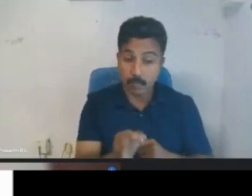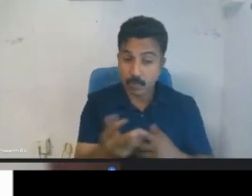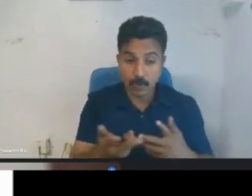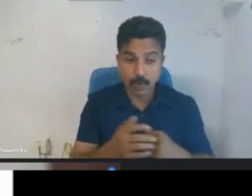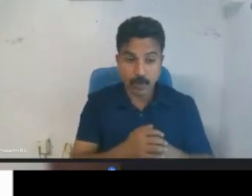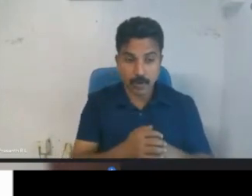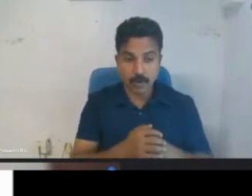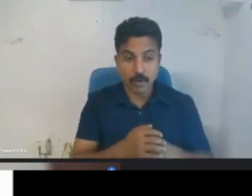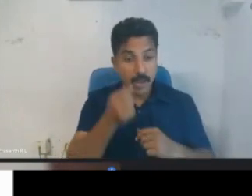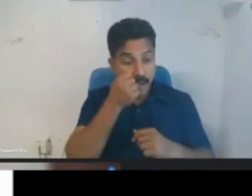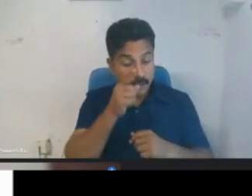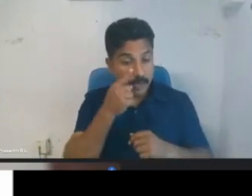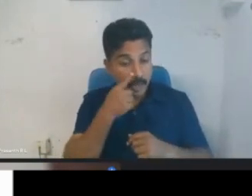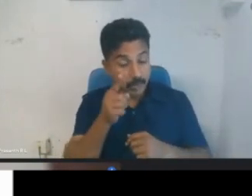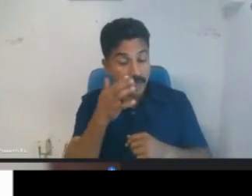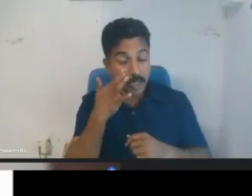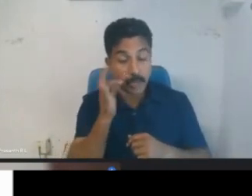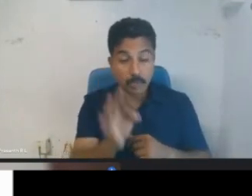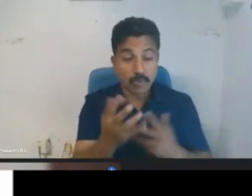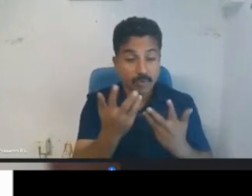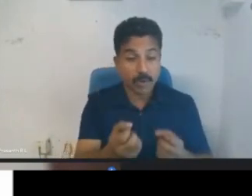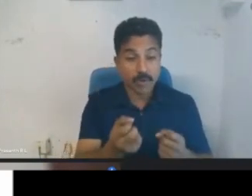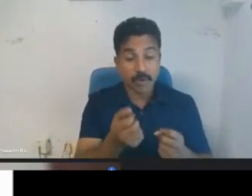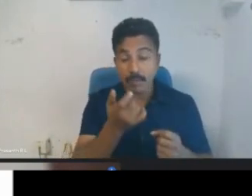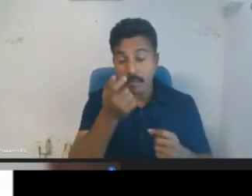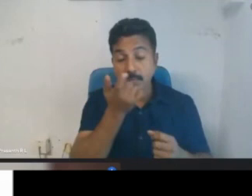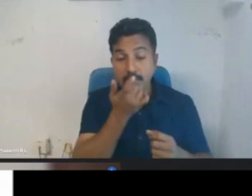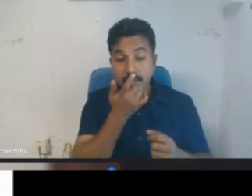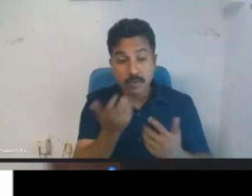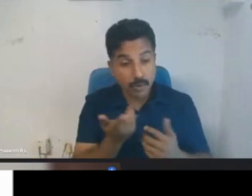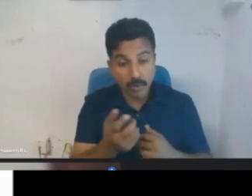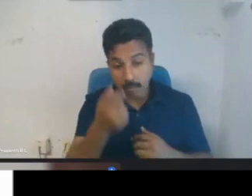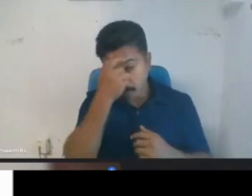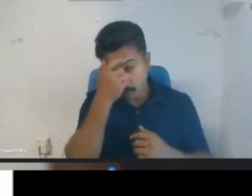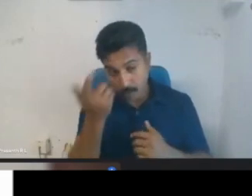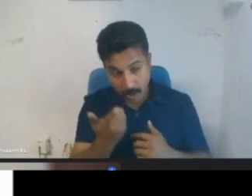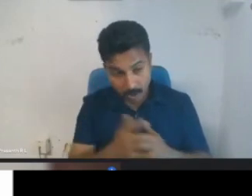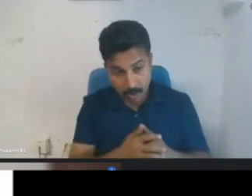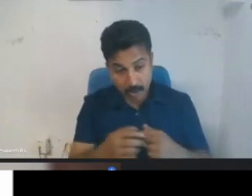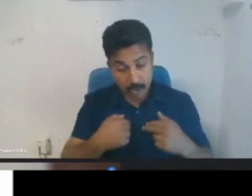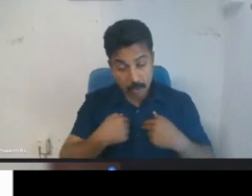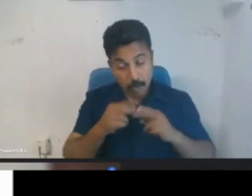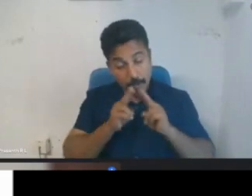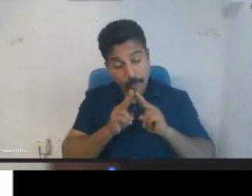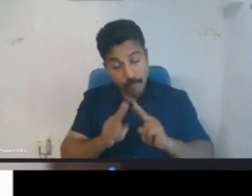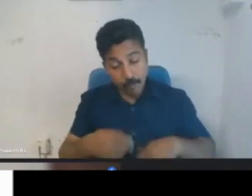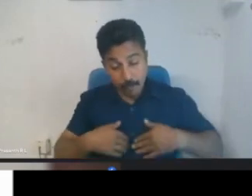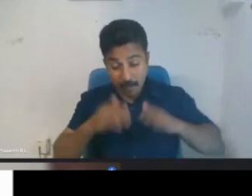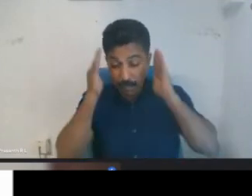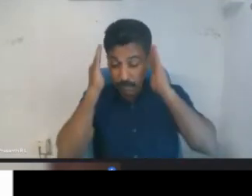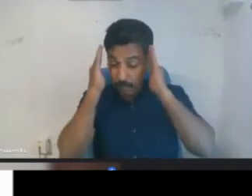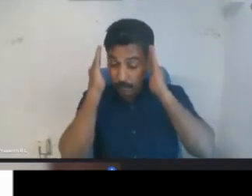ആയിട്ട് പാരൻസിന് ഏറ്റവും ഇമ്പോർട്ടൻ്റ് ആയിട്ട് ഉണ്ടാകുന്ന ഒരു ഗുരുതര പ്രശ്നം എന്ന് പറഞ്ഞു കഴിഞ്ഞാൽ, നമ്മൾ നമ്മുടെ ഫുൾ ഫോക്കസും നമ്മുടെ